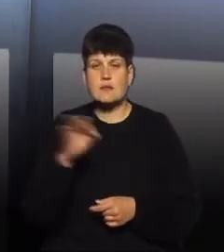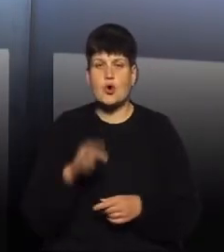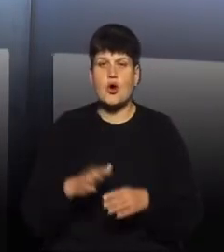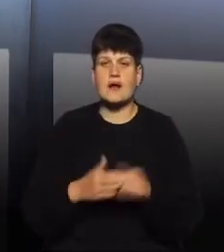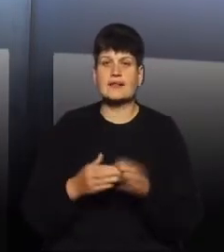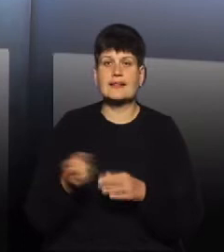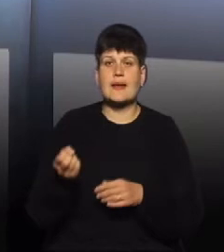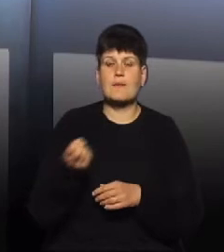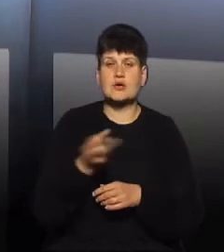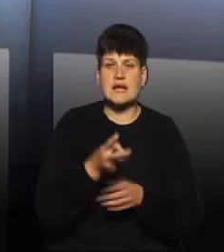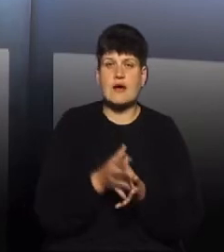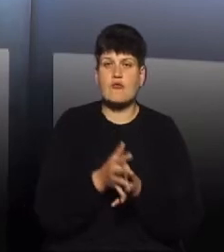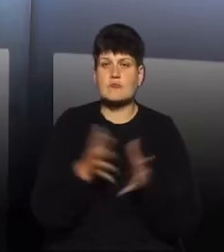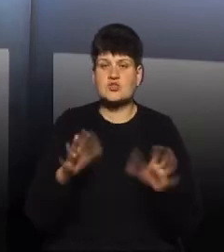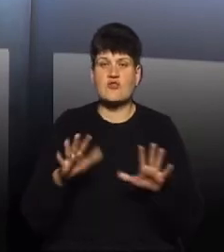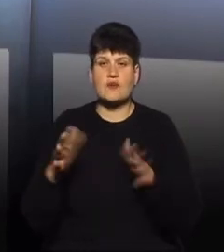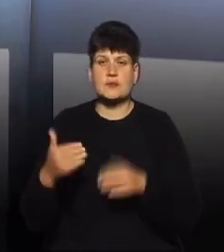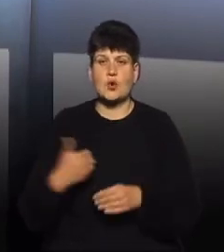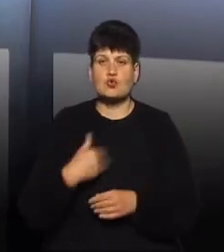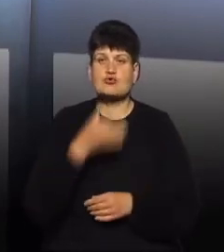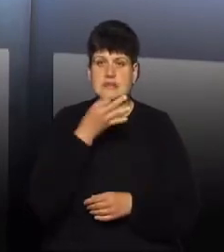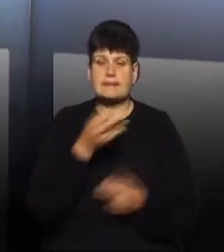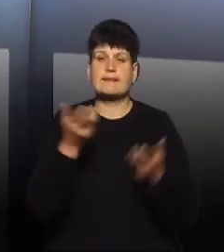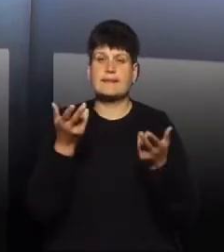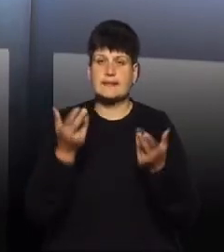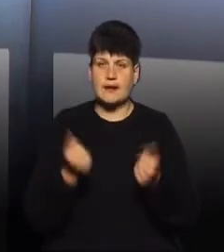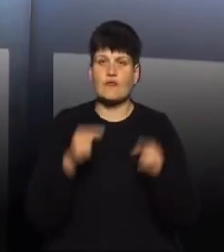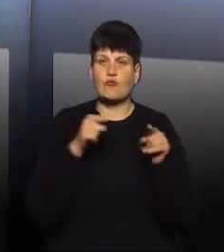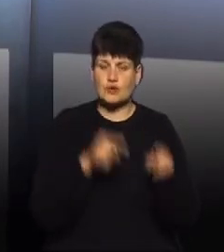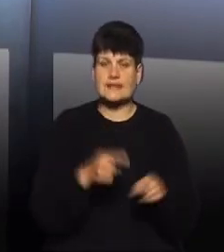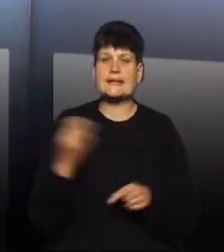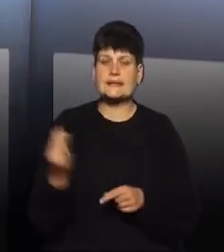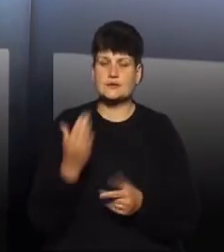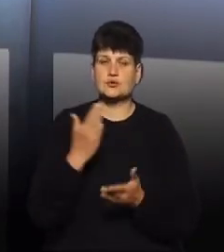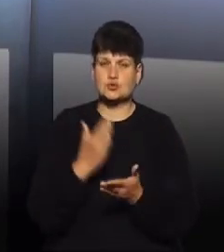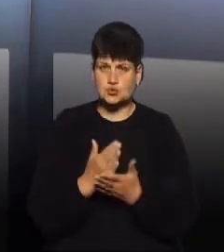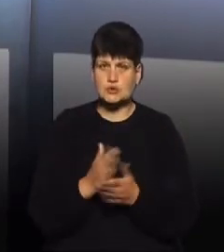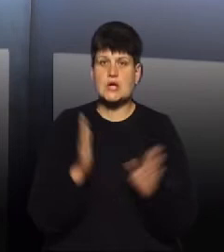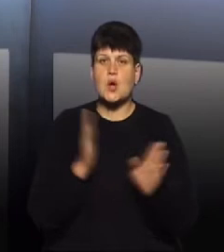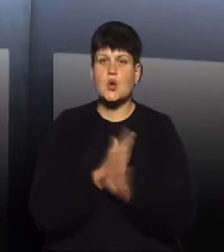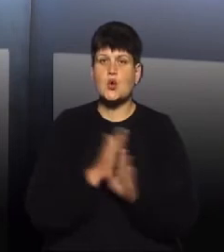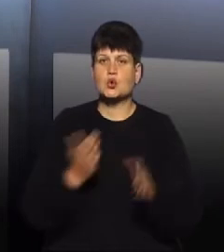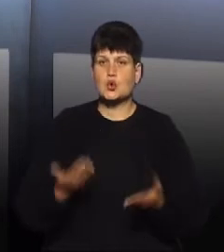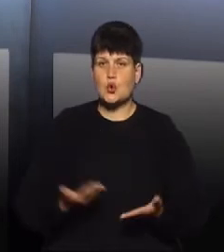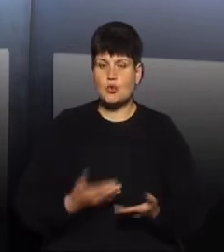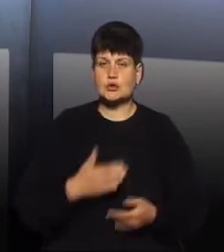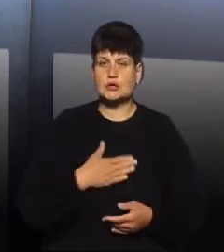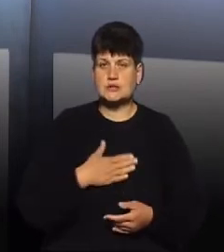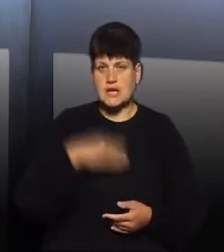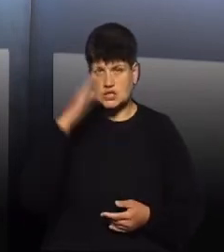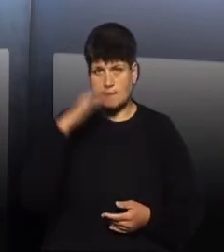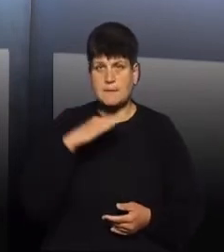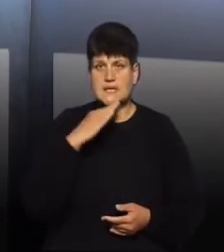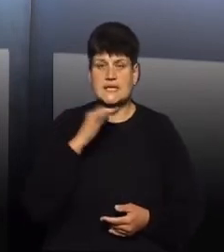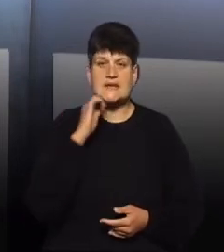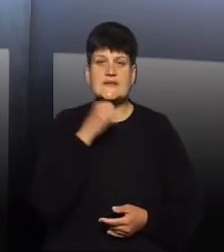більшість випадків хочу сказати, що так. Вони інтересуються долею наших батьків, дідів, тому